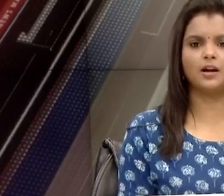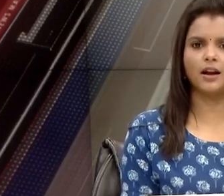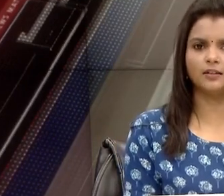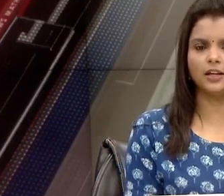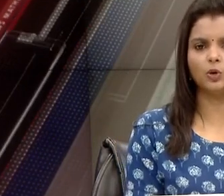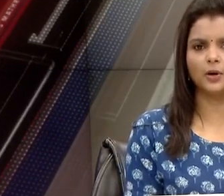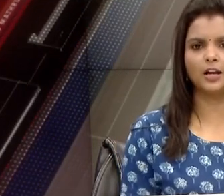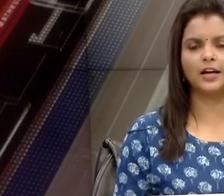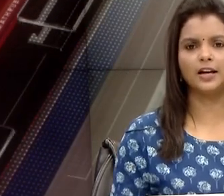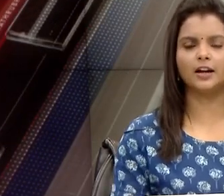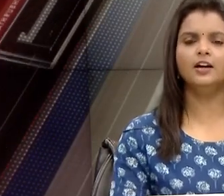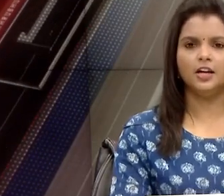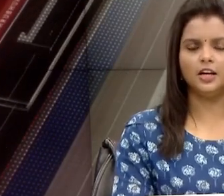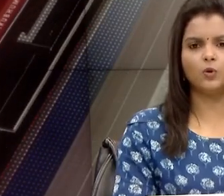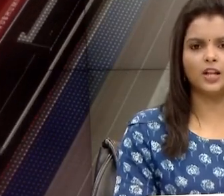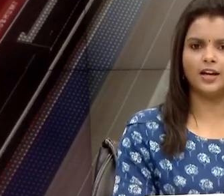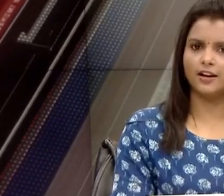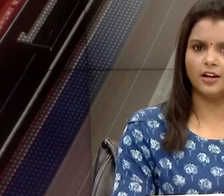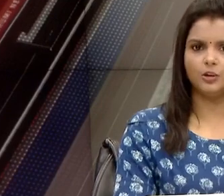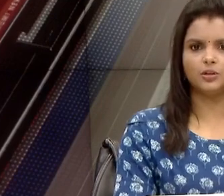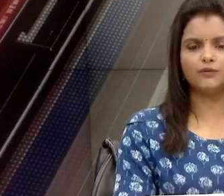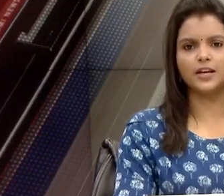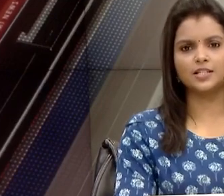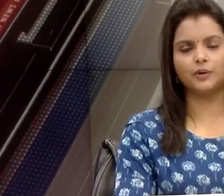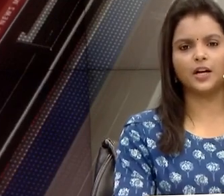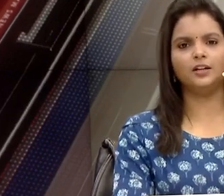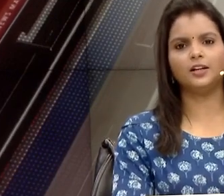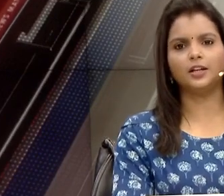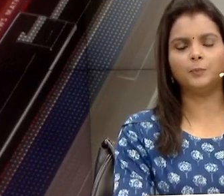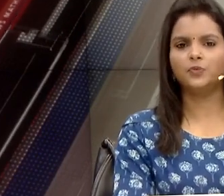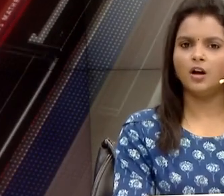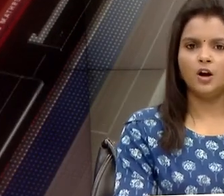കുപ്പി കാറിലെത്തിയെന്ന് ഉൾപ്പെടെയുള്ള കാര്യങ്ങളാണ് ഇനി കൂടുതലായി അറിയേണ്ടിയിരിക്കുന്നത്. ഫെലിക്സ് വിവരങ്ങൾ നൽകിയത്.